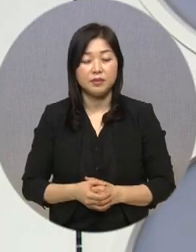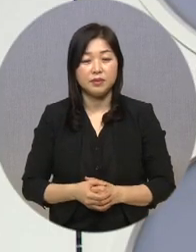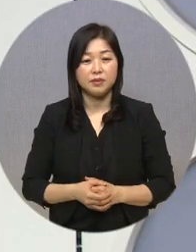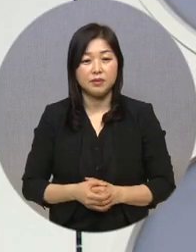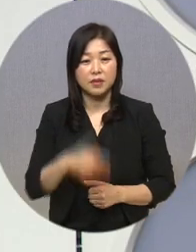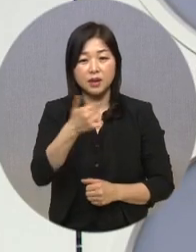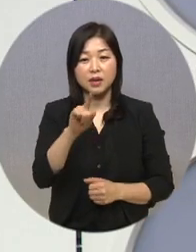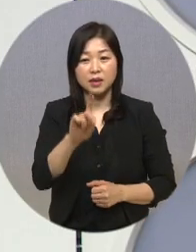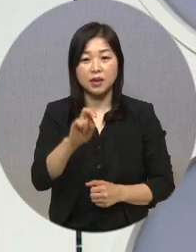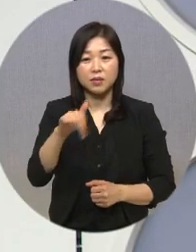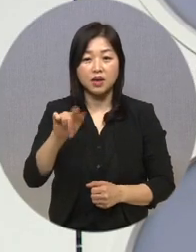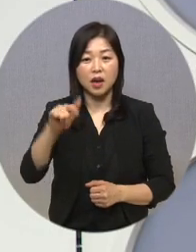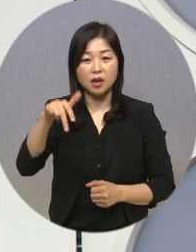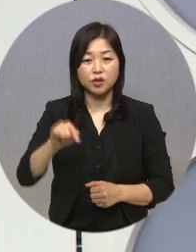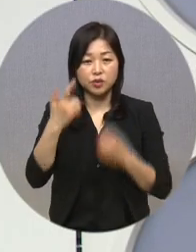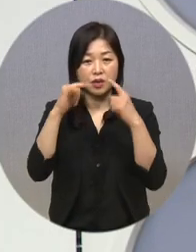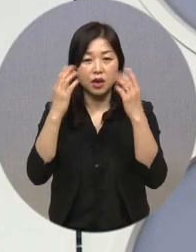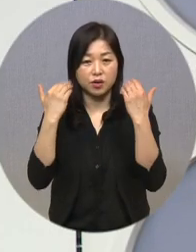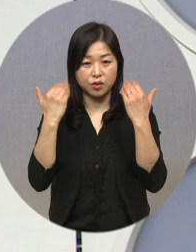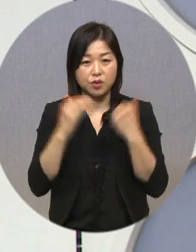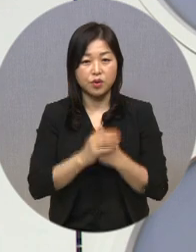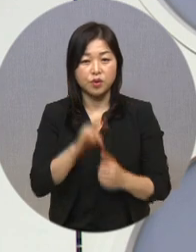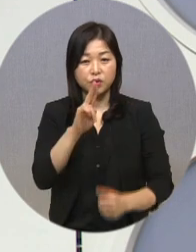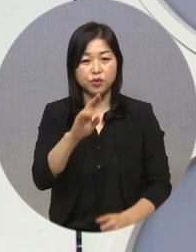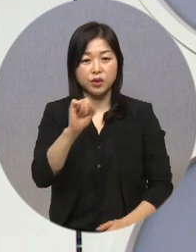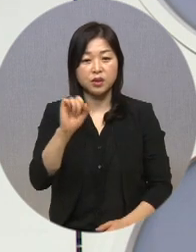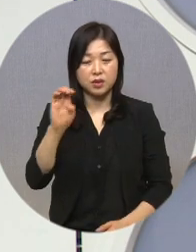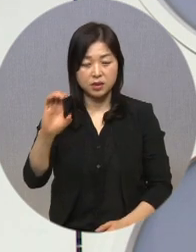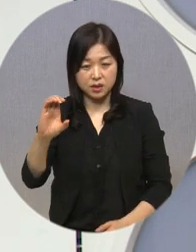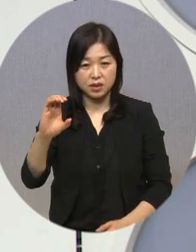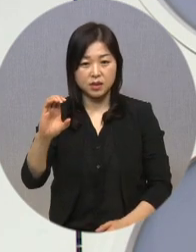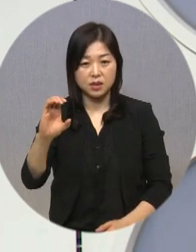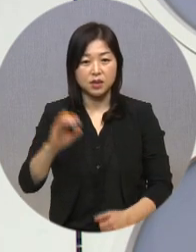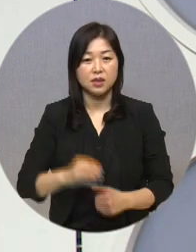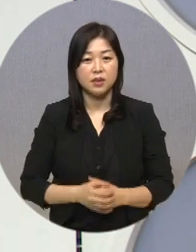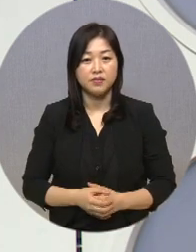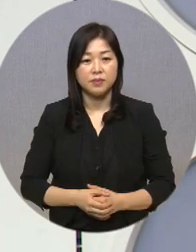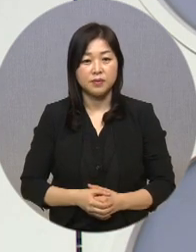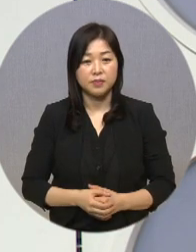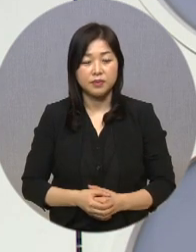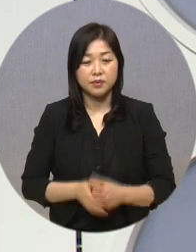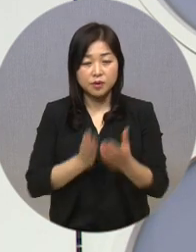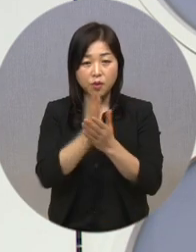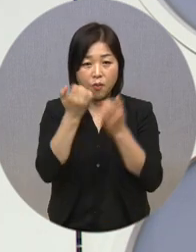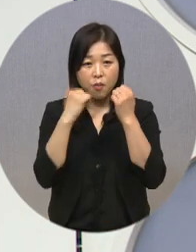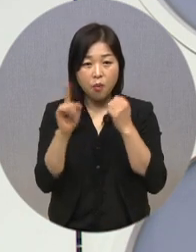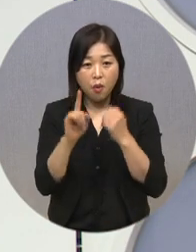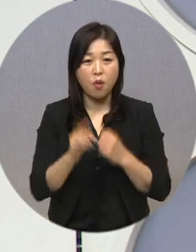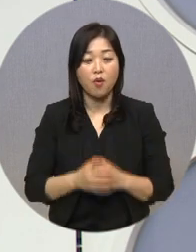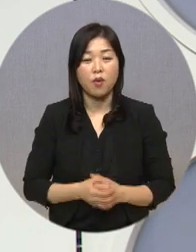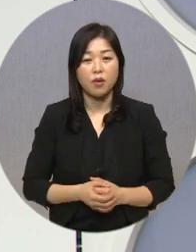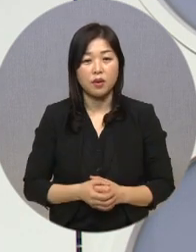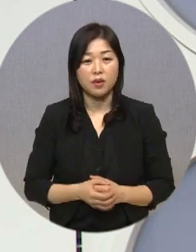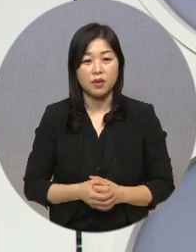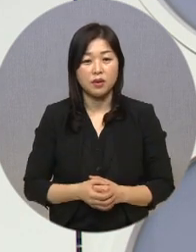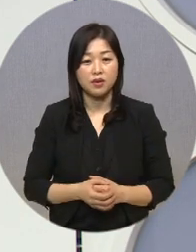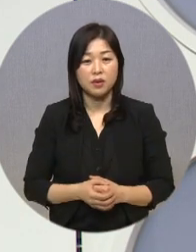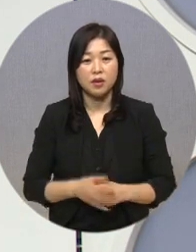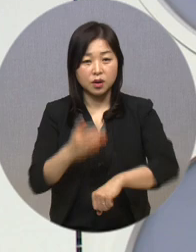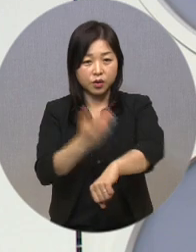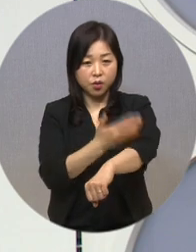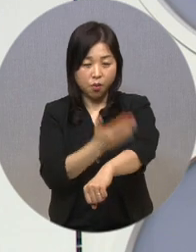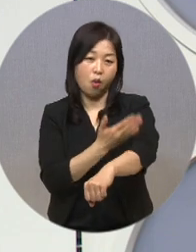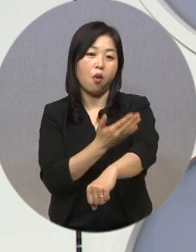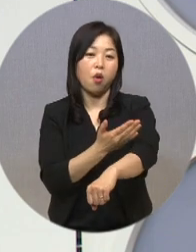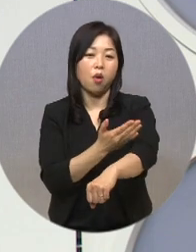저 남가주 대학에 들어갔습니다. USC에 입학을 했습니다. 네. 뭐를 전공? Civil Engineering,